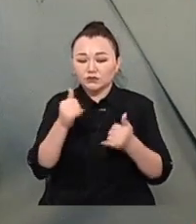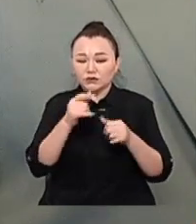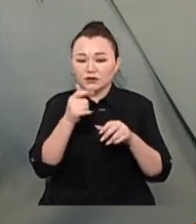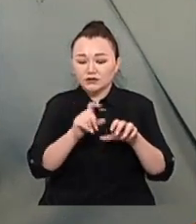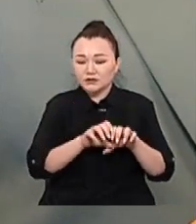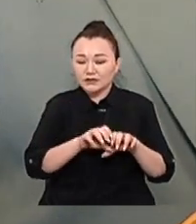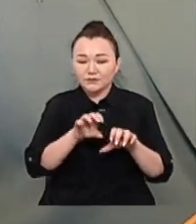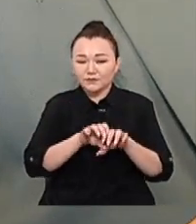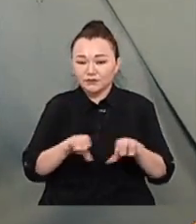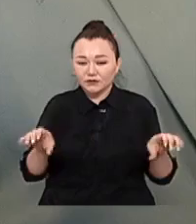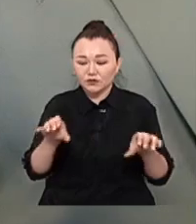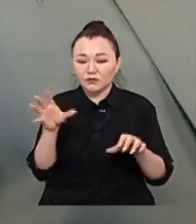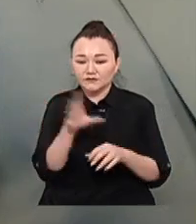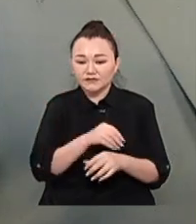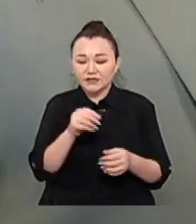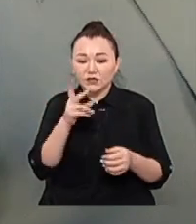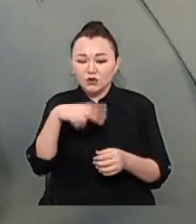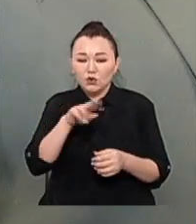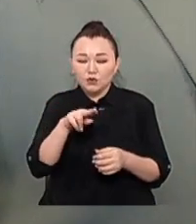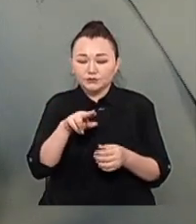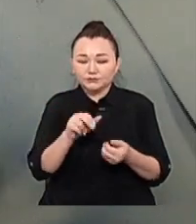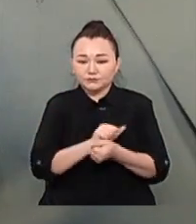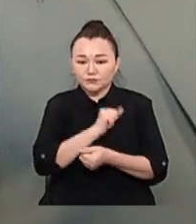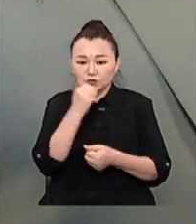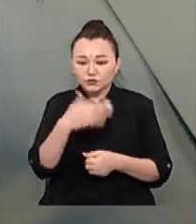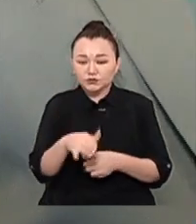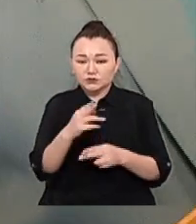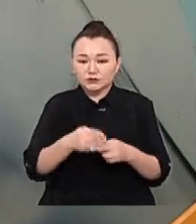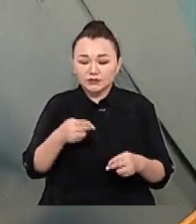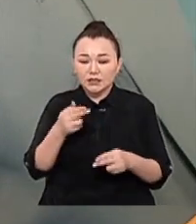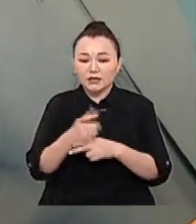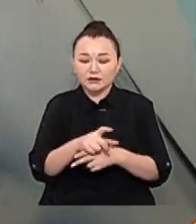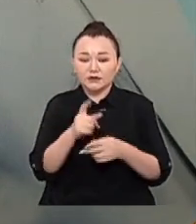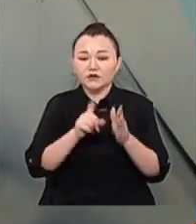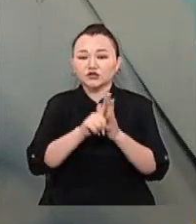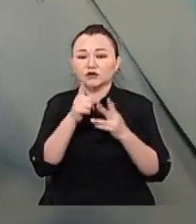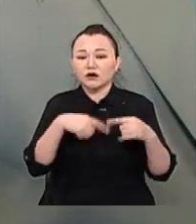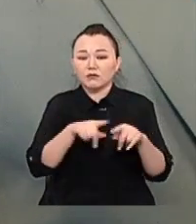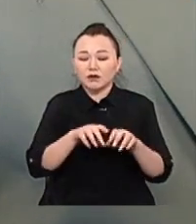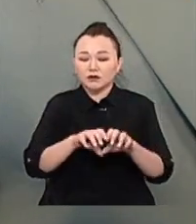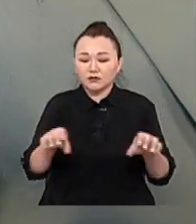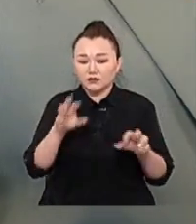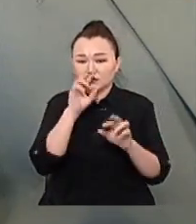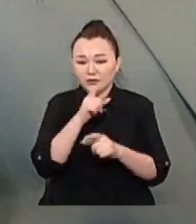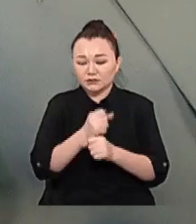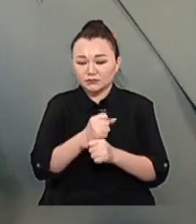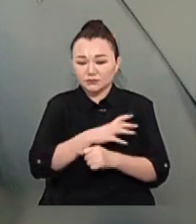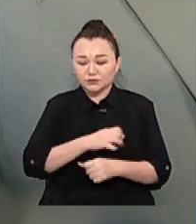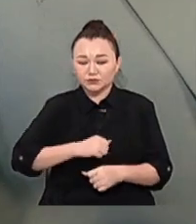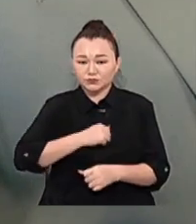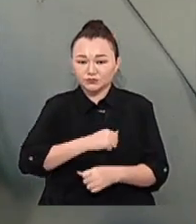ақау шығып, қатты суықта қатып қалған. Ал көпшілік әу бастан мердігер компания осы құбырларды мүлдем дұрыс жүргізбеді деп